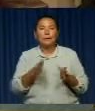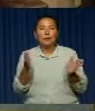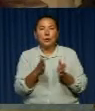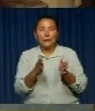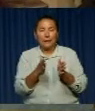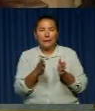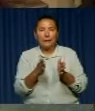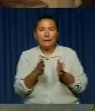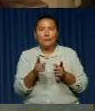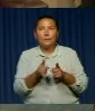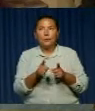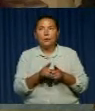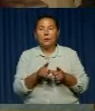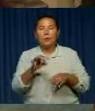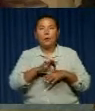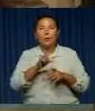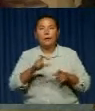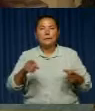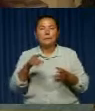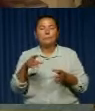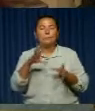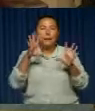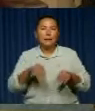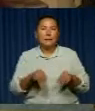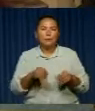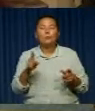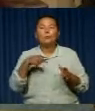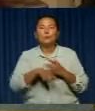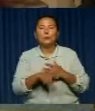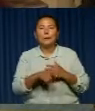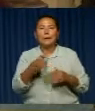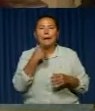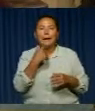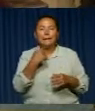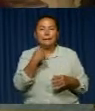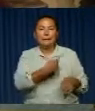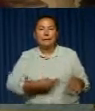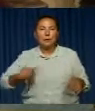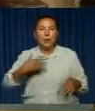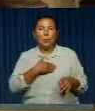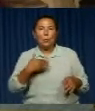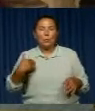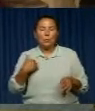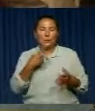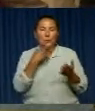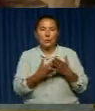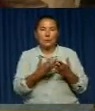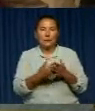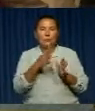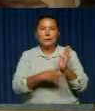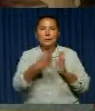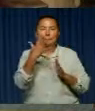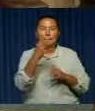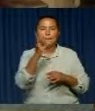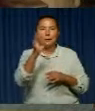құрал, науқастың бармағына салып қояды, ол нені көрсетеді? Бұл қанның құрамындағы оттегінің құрамын көрсетеді. 95-тен